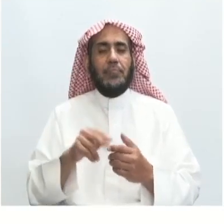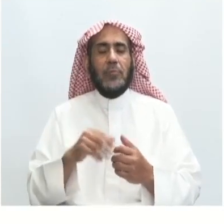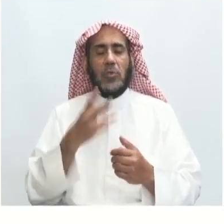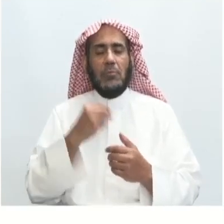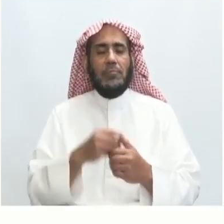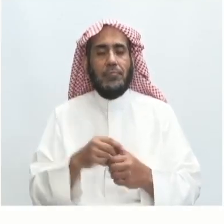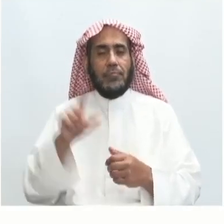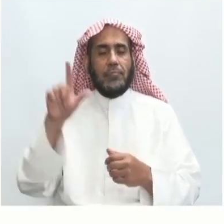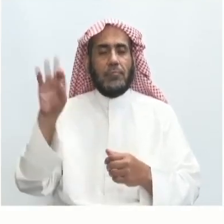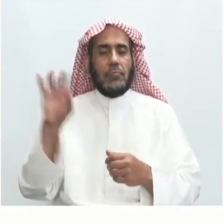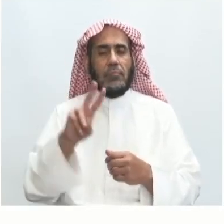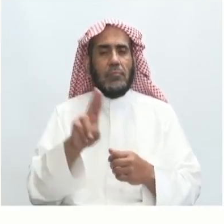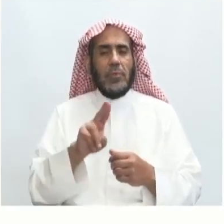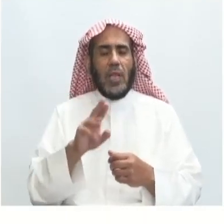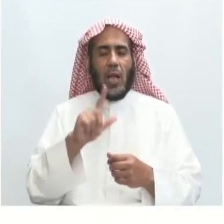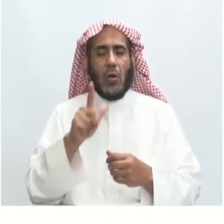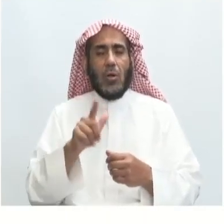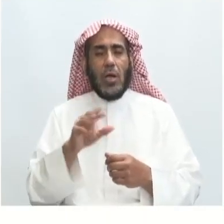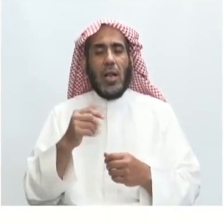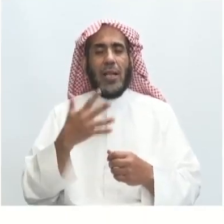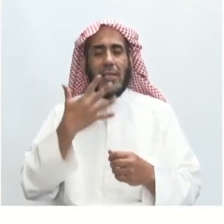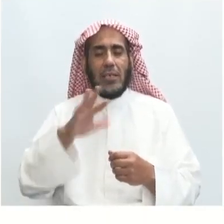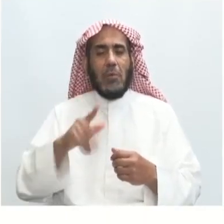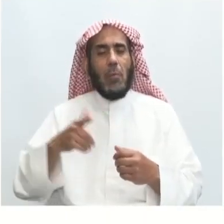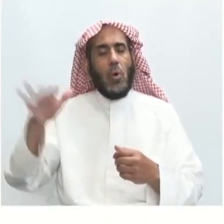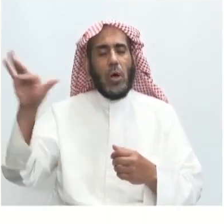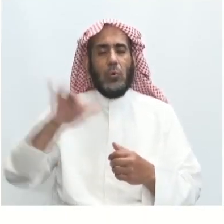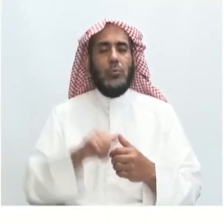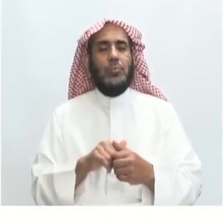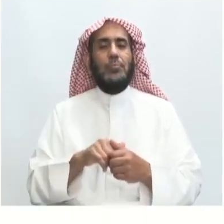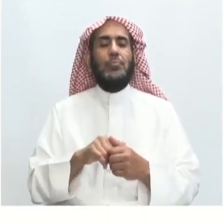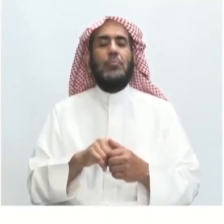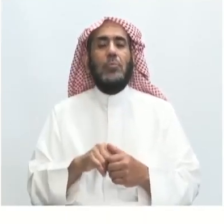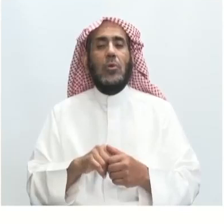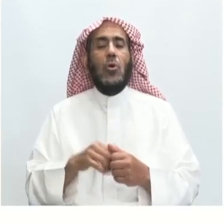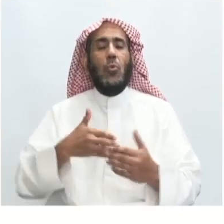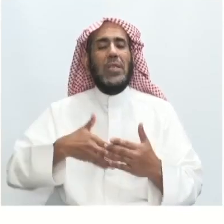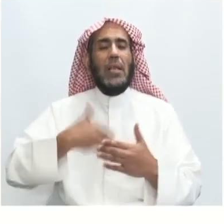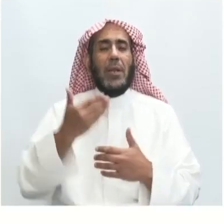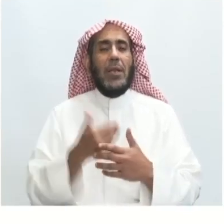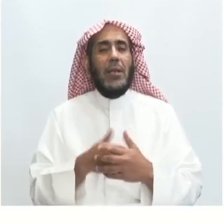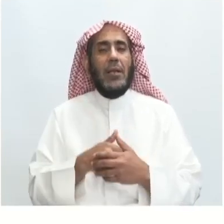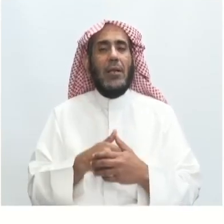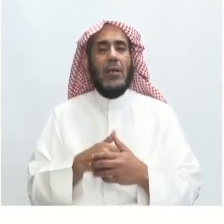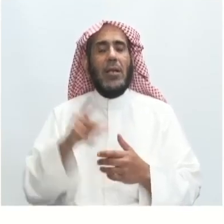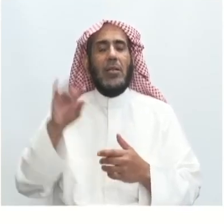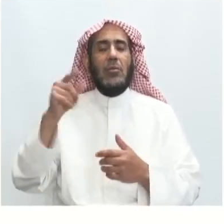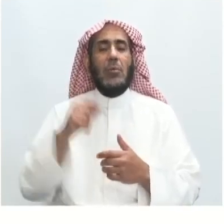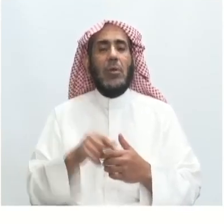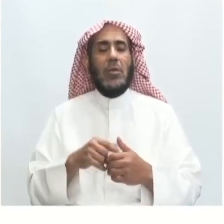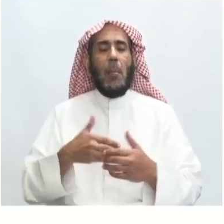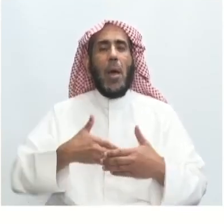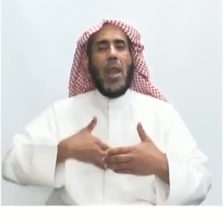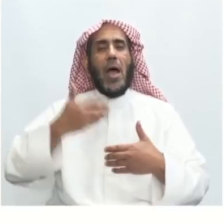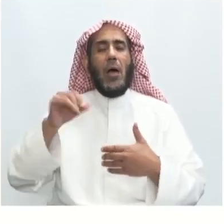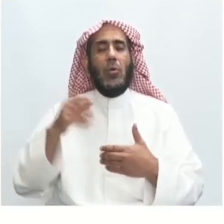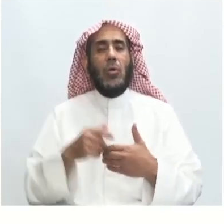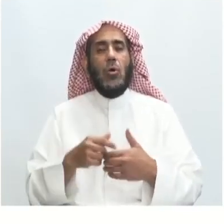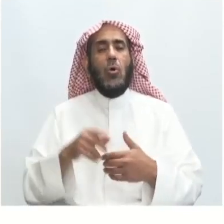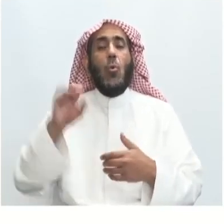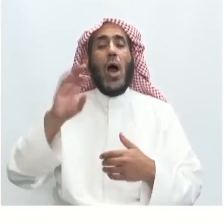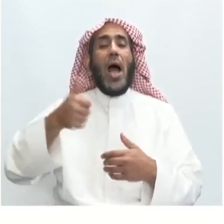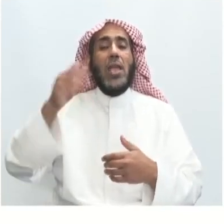جميل هنا ليت تقول مثلا ليت الشباب يعود والتمني وليس الشباب يعود يتمنى عودته